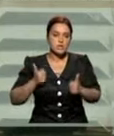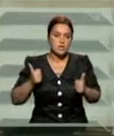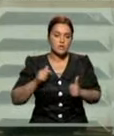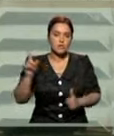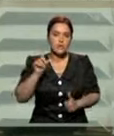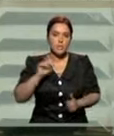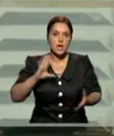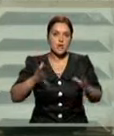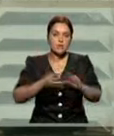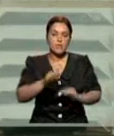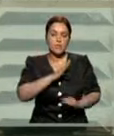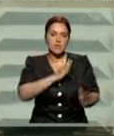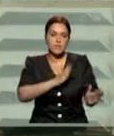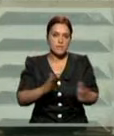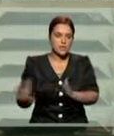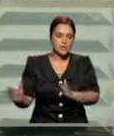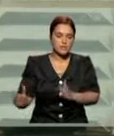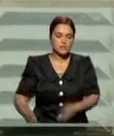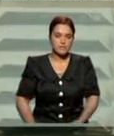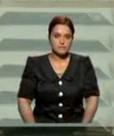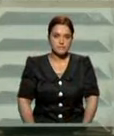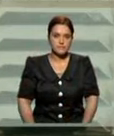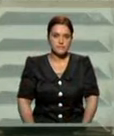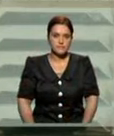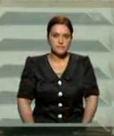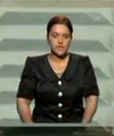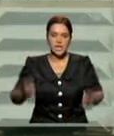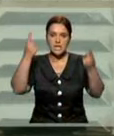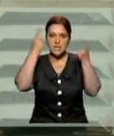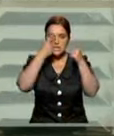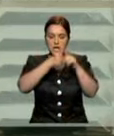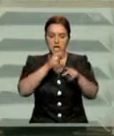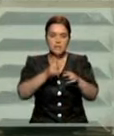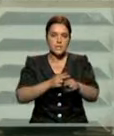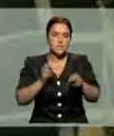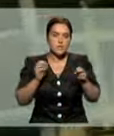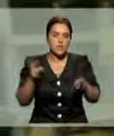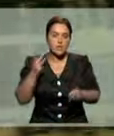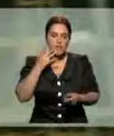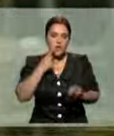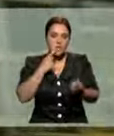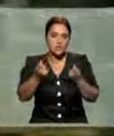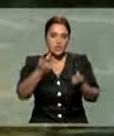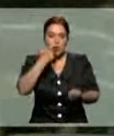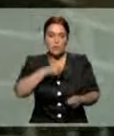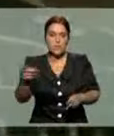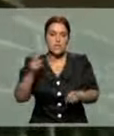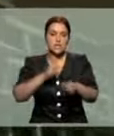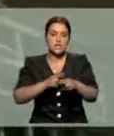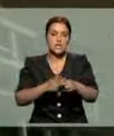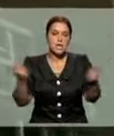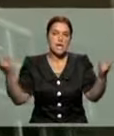нас в норме. Технику безопасности обязательно надо здесь соблюдать. Железобетонный комбинат производит